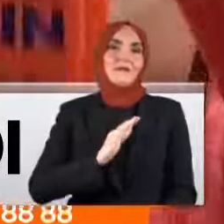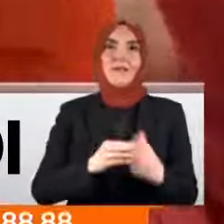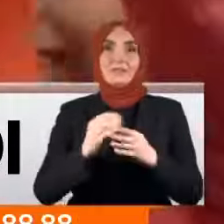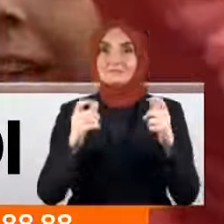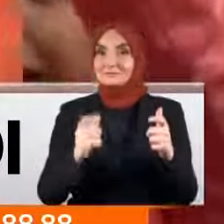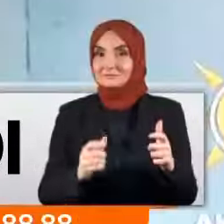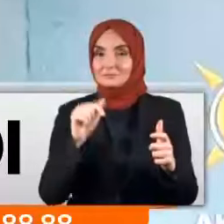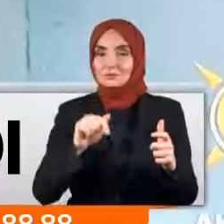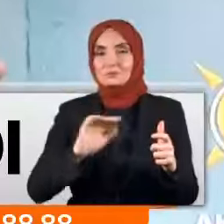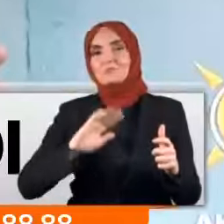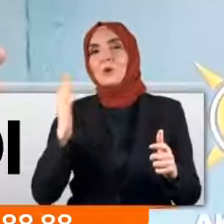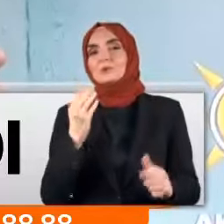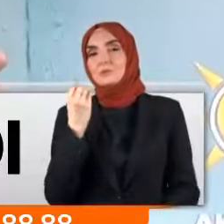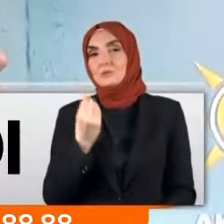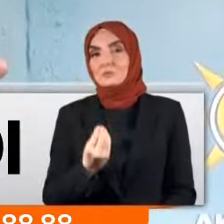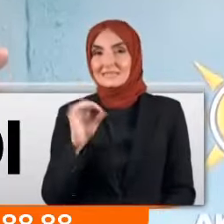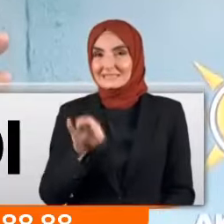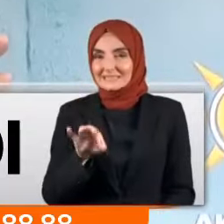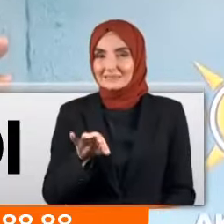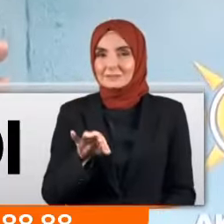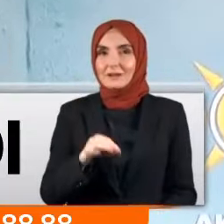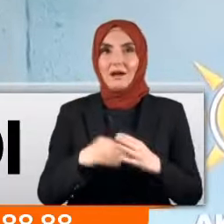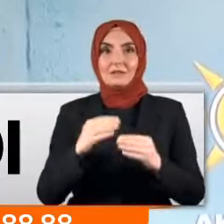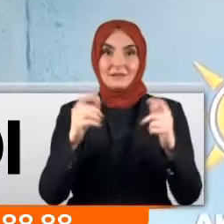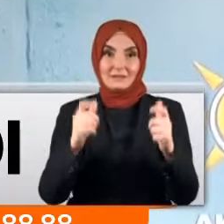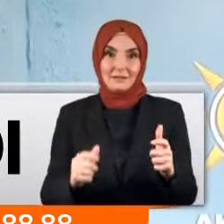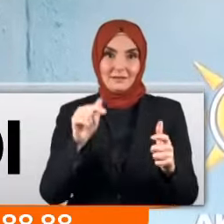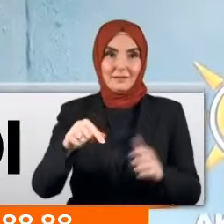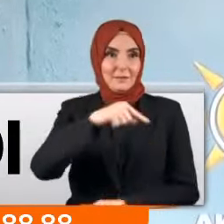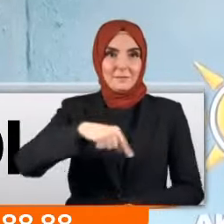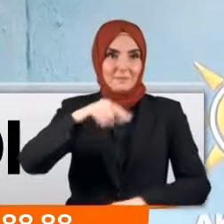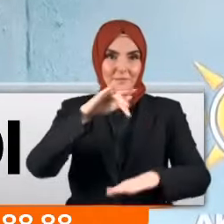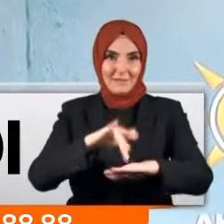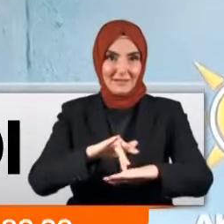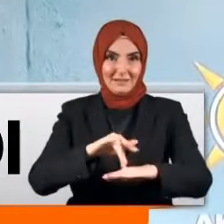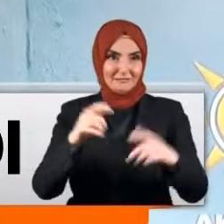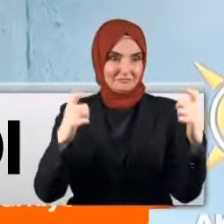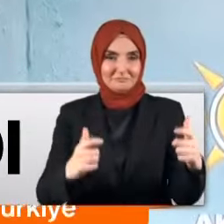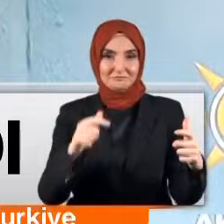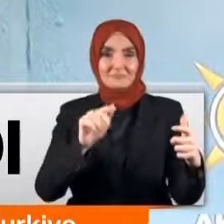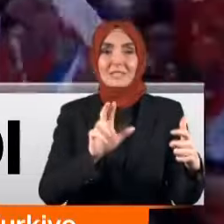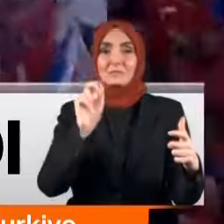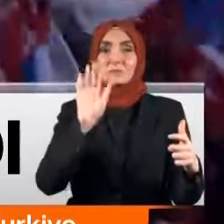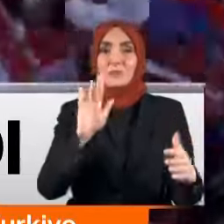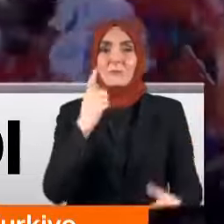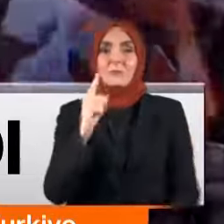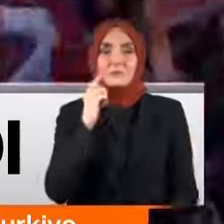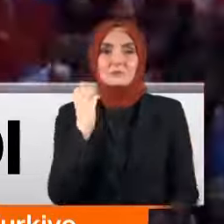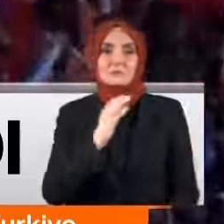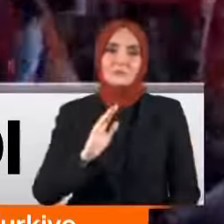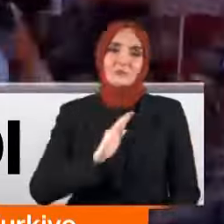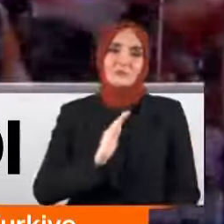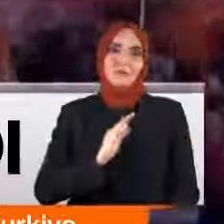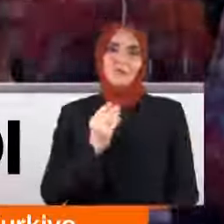bir başka güzel. Şu anda Adana'da meydanda 75 bin kişi var. On binler